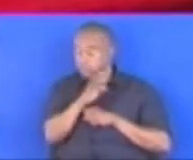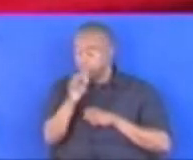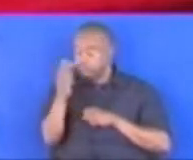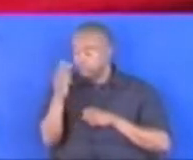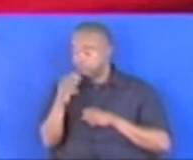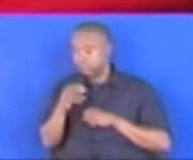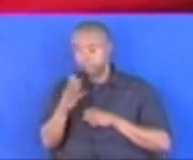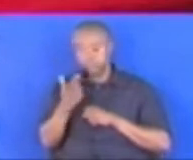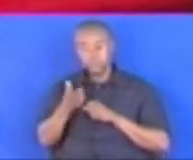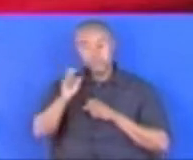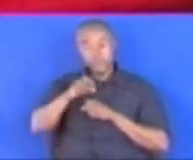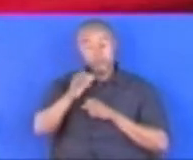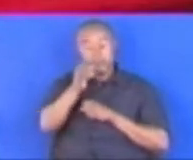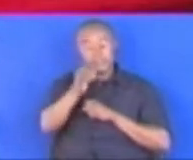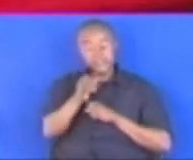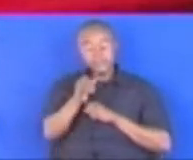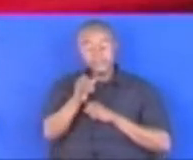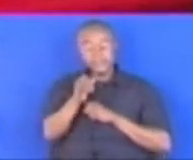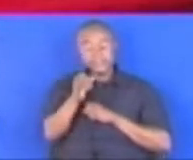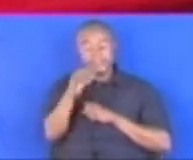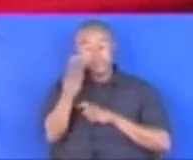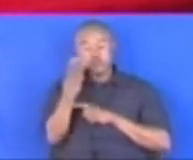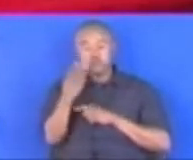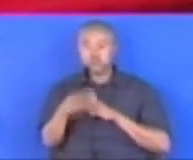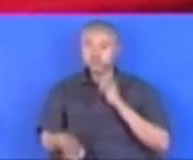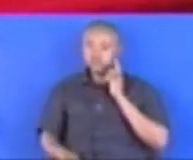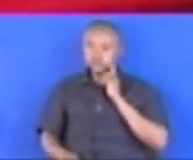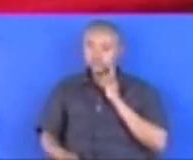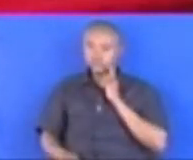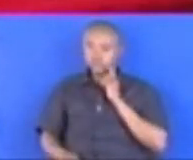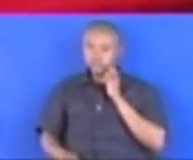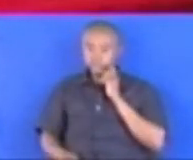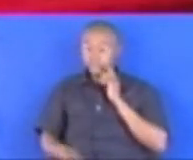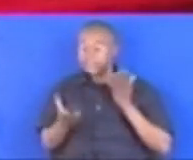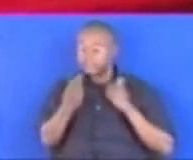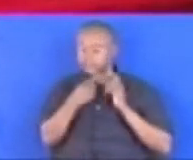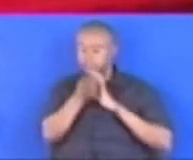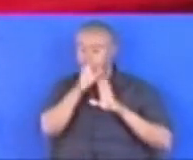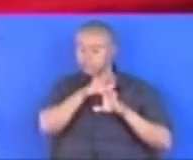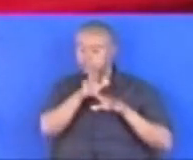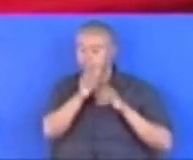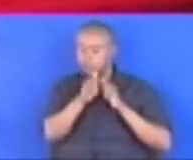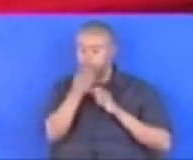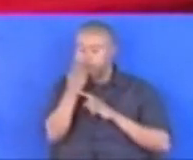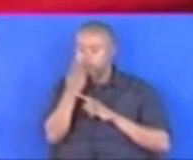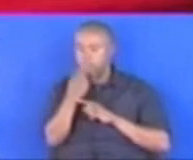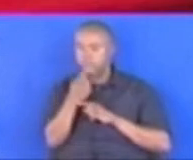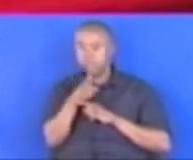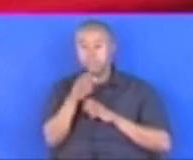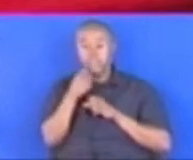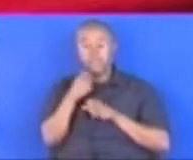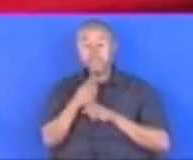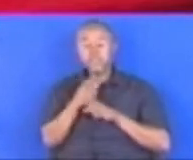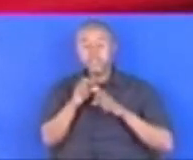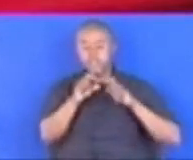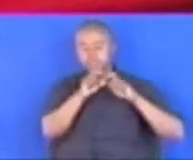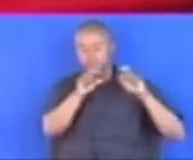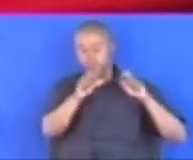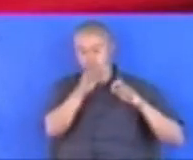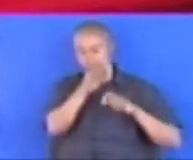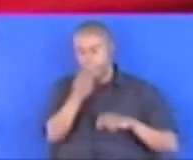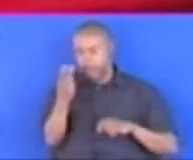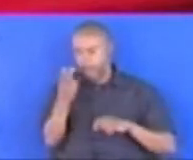2021-2022 imeongezeka kwa 3.95% kama inavyoonekana kwenye kielelezo namba 11, bajeti ya fungu namba